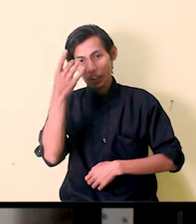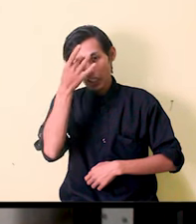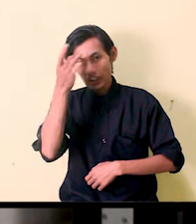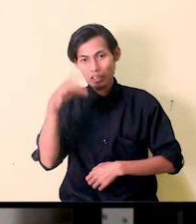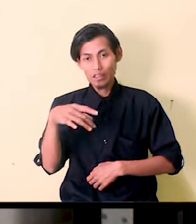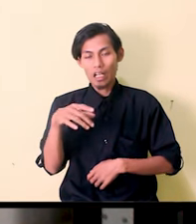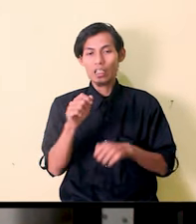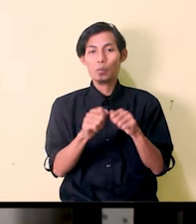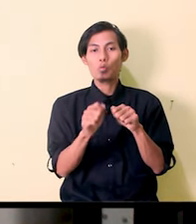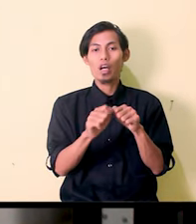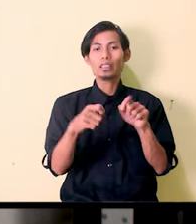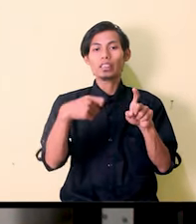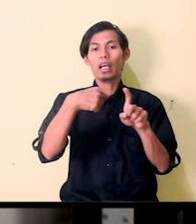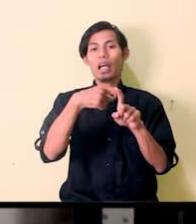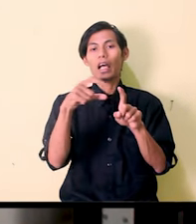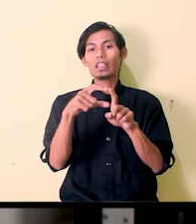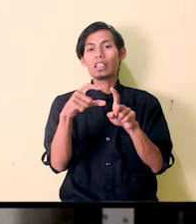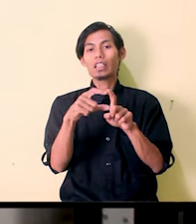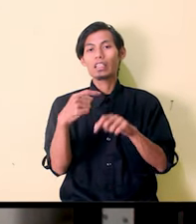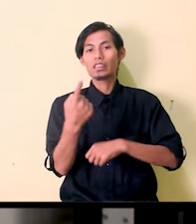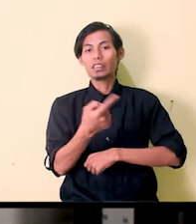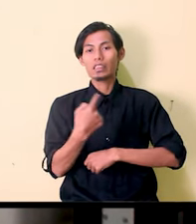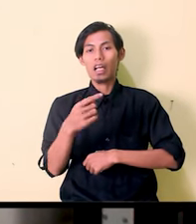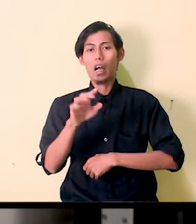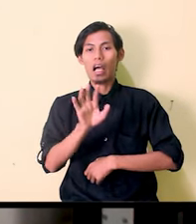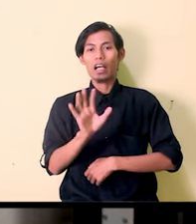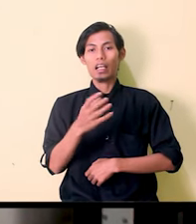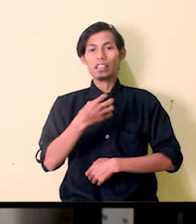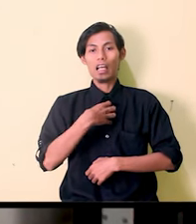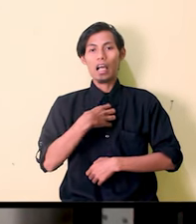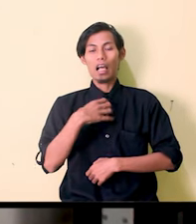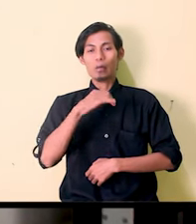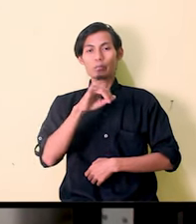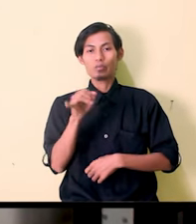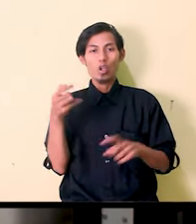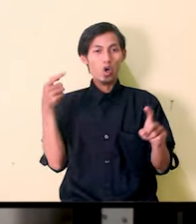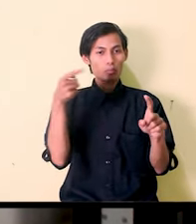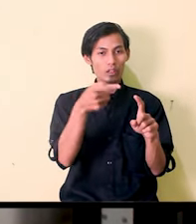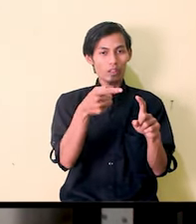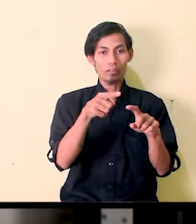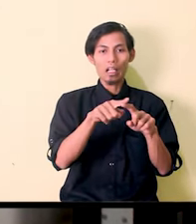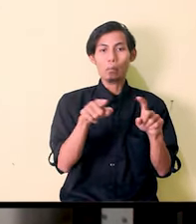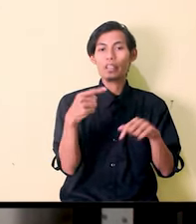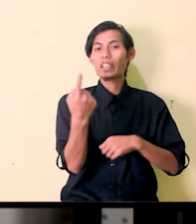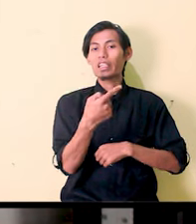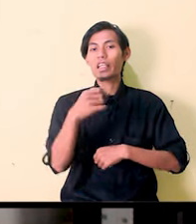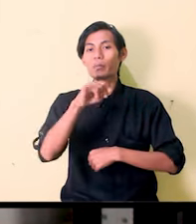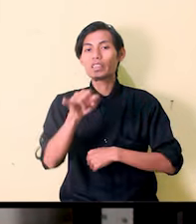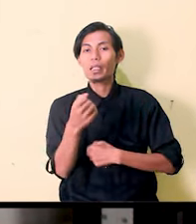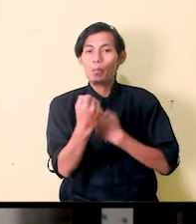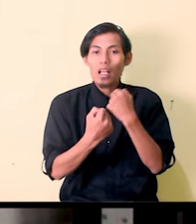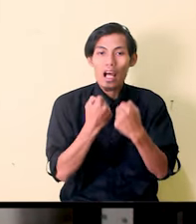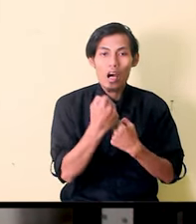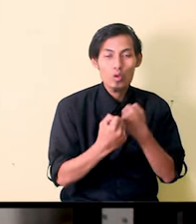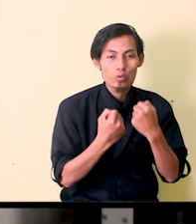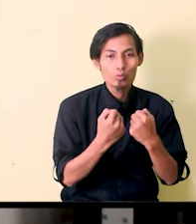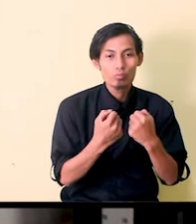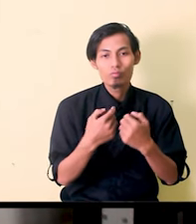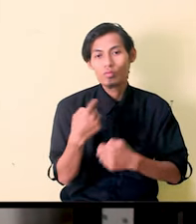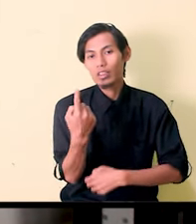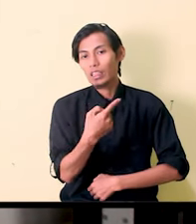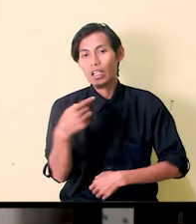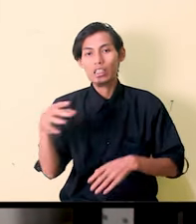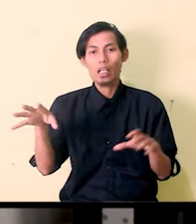engak sekarang enggak dianggap sebagai objek lagi tapi sebagai subjek dan tidak hanya itu kita juga dilibatkan